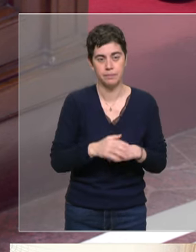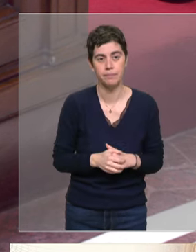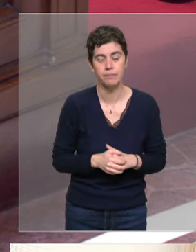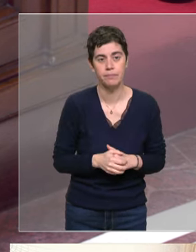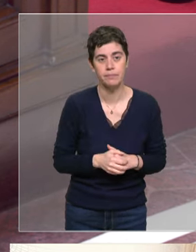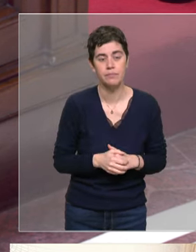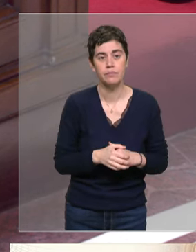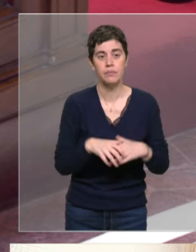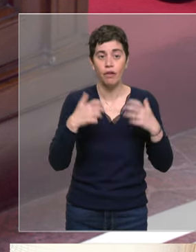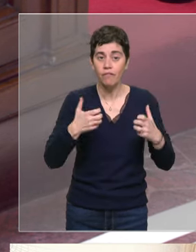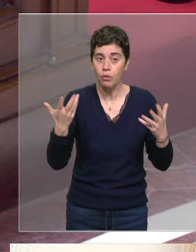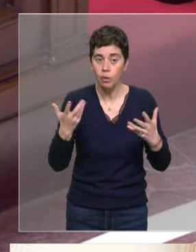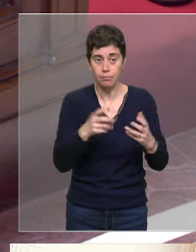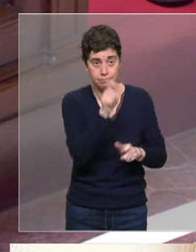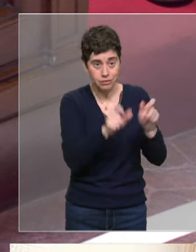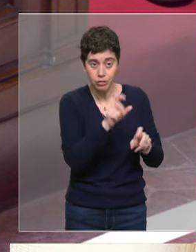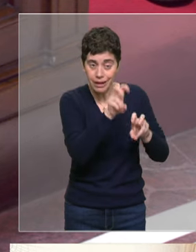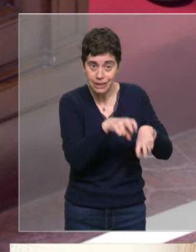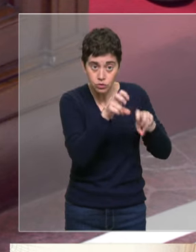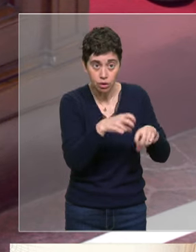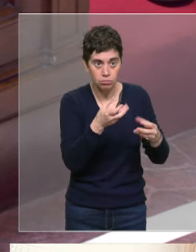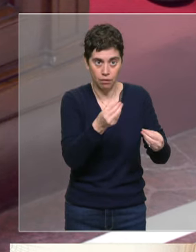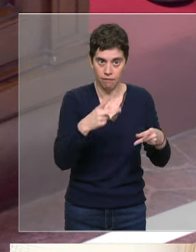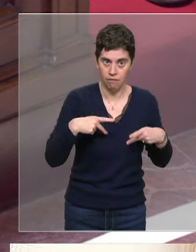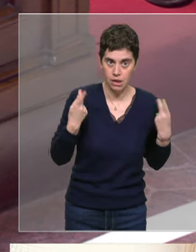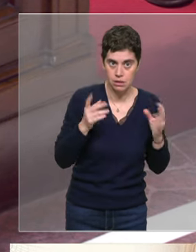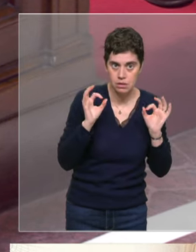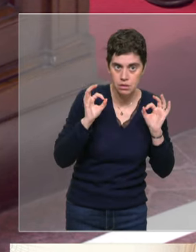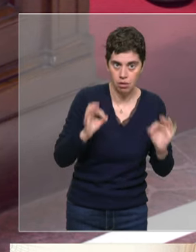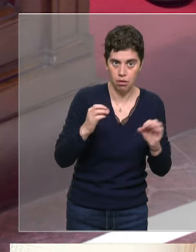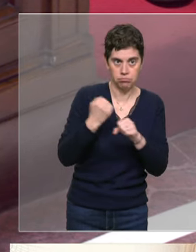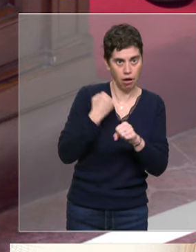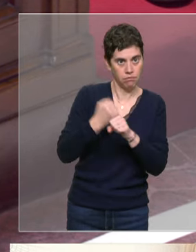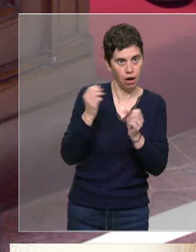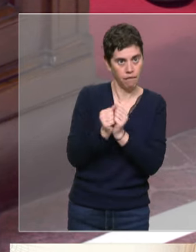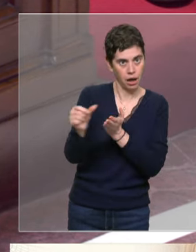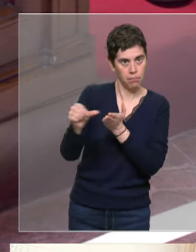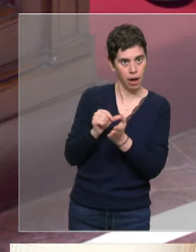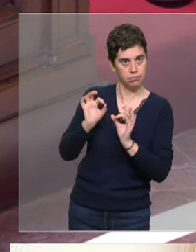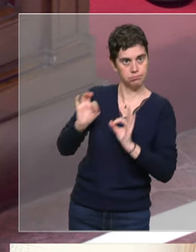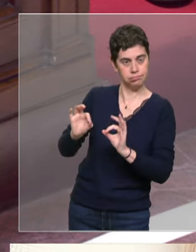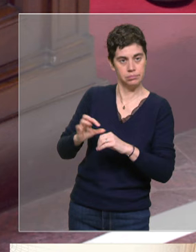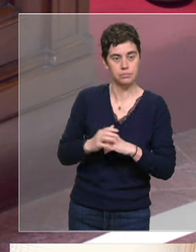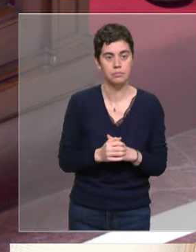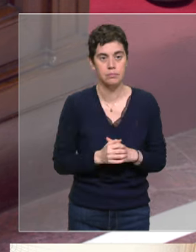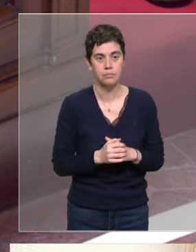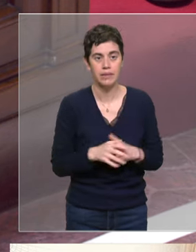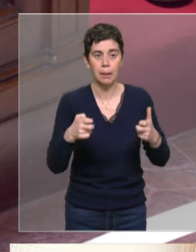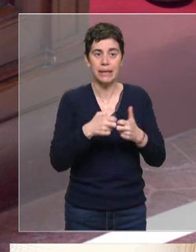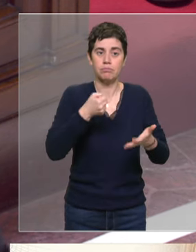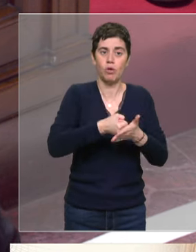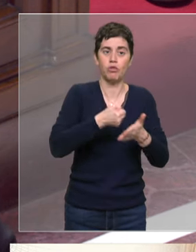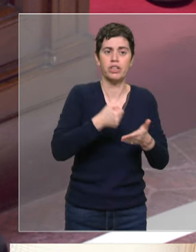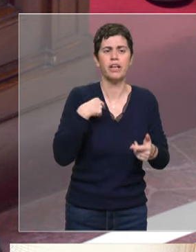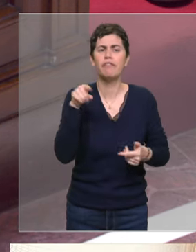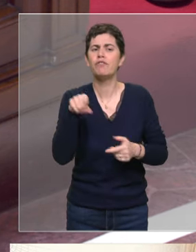que les agriculteurs puissent vivre correctement de leur travail. Mais ces prix planchers, ce ne sont pas ceux que